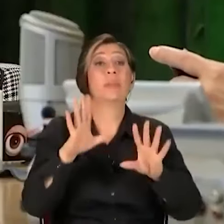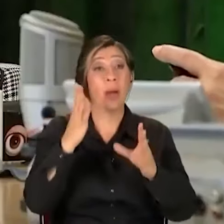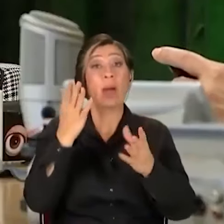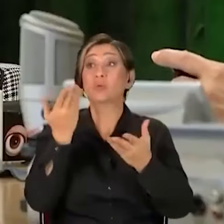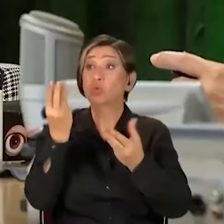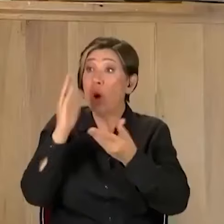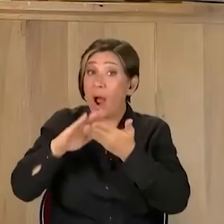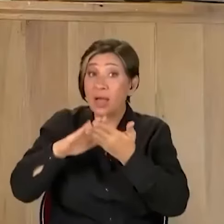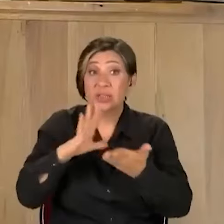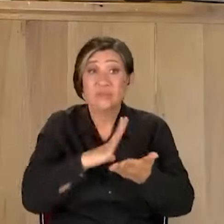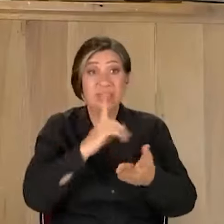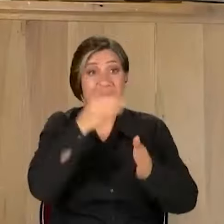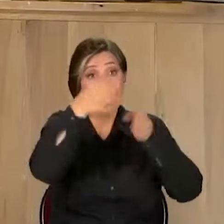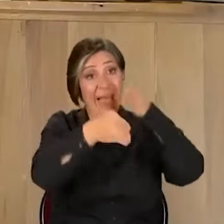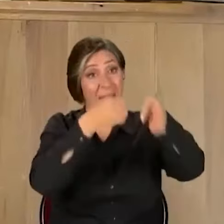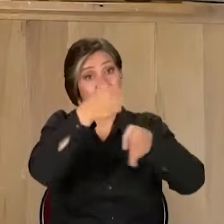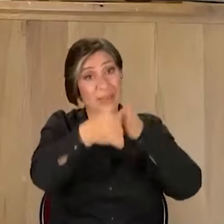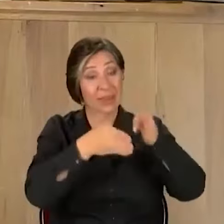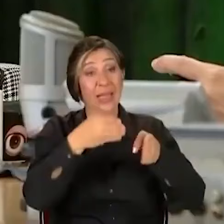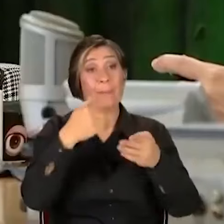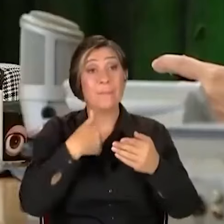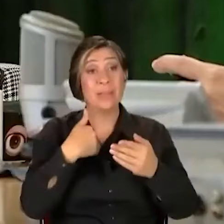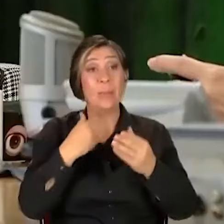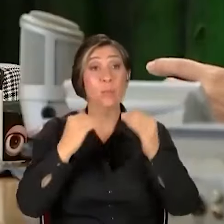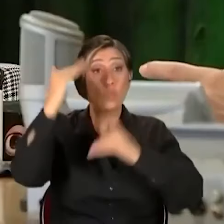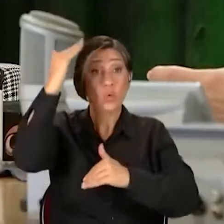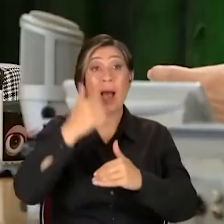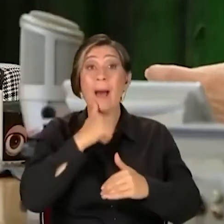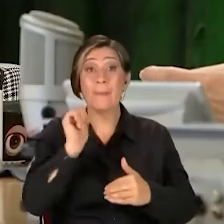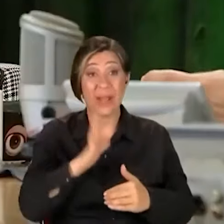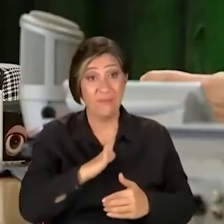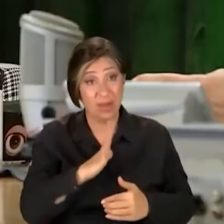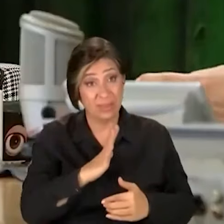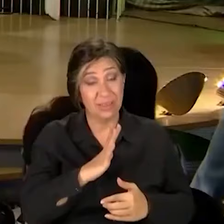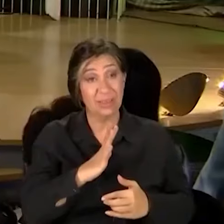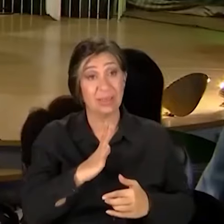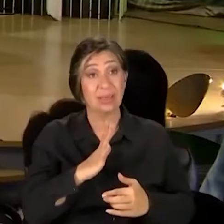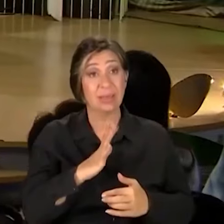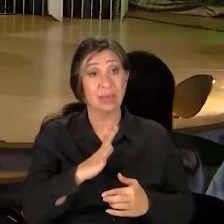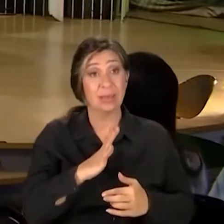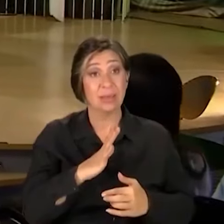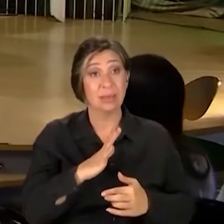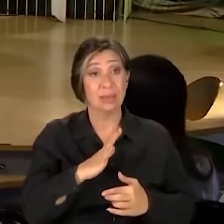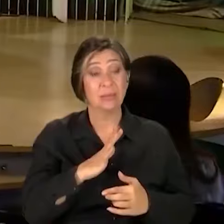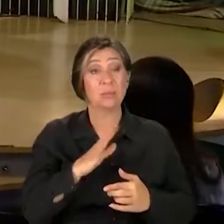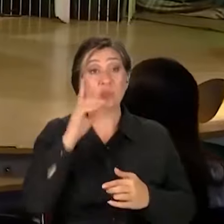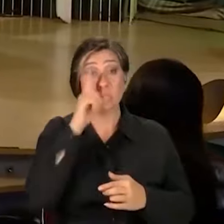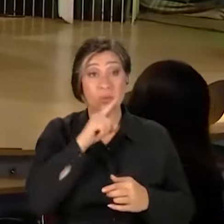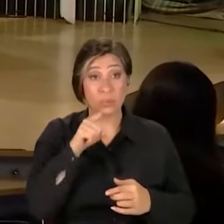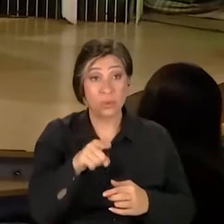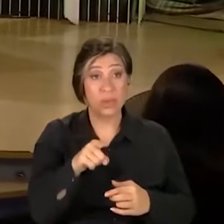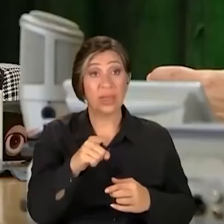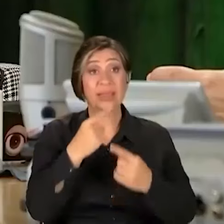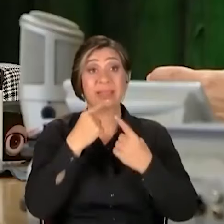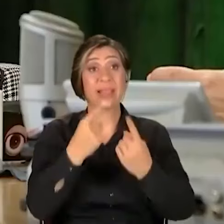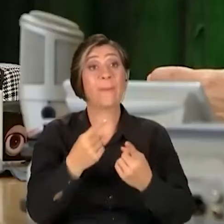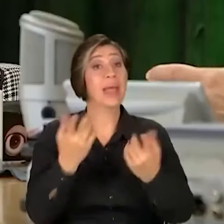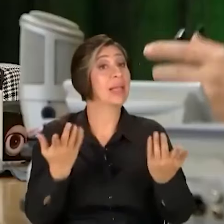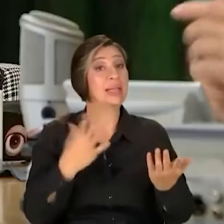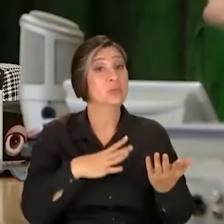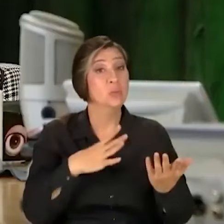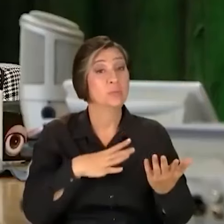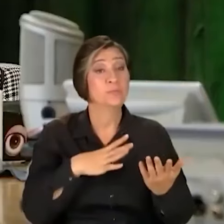almış bir sürü rapçi arkadaşım vardı, kardeşim vardı. Hatta benden büyük abilerim vardı. Yani Dolayısıyla demeye çalıştığım